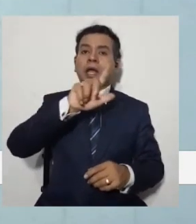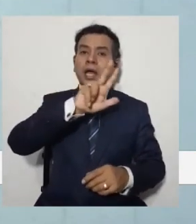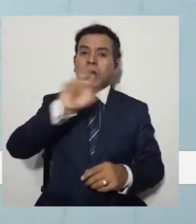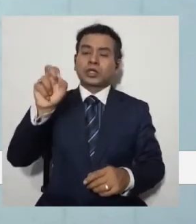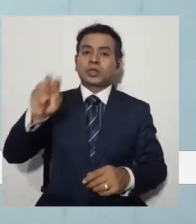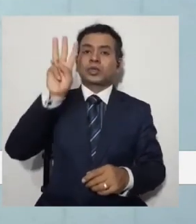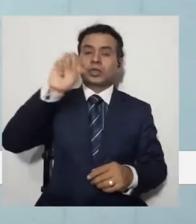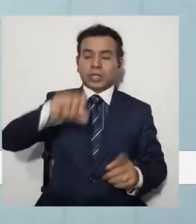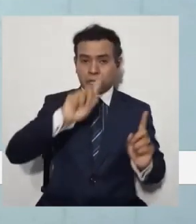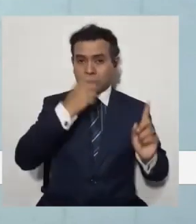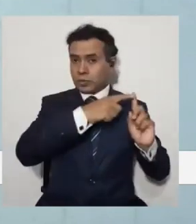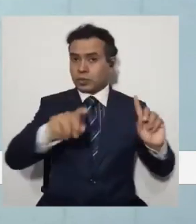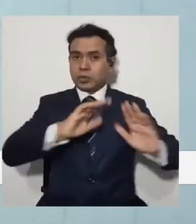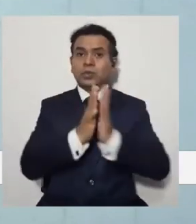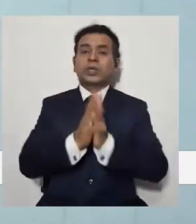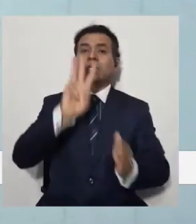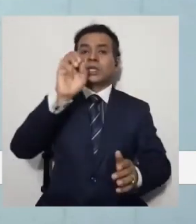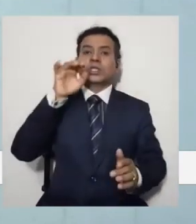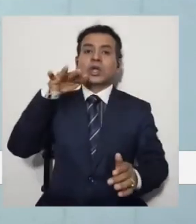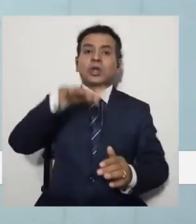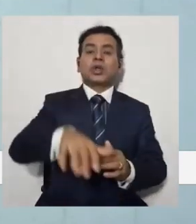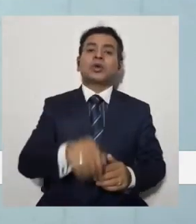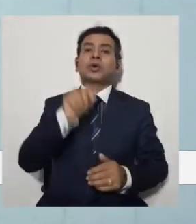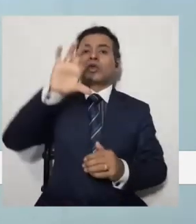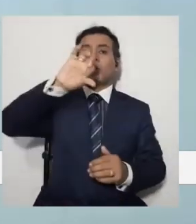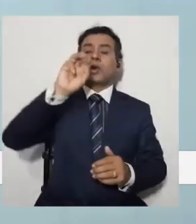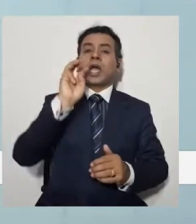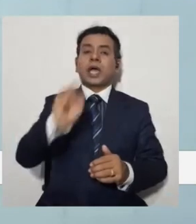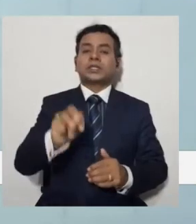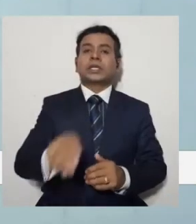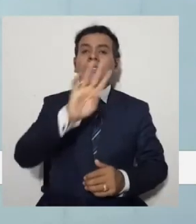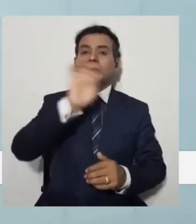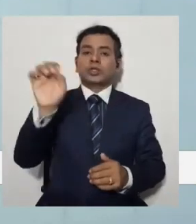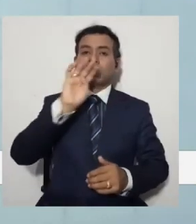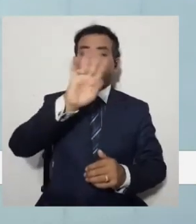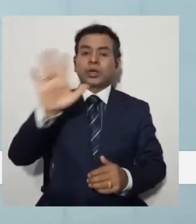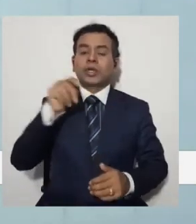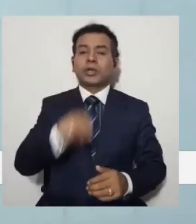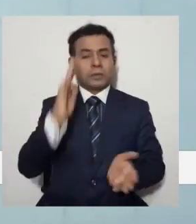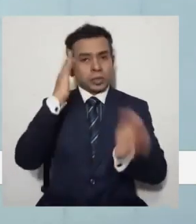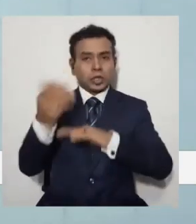30,90,445 জন মৃত্যুবরণ করেছেন, 9,797 জন 24 ঘন্টায় এবং এ পর্যন্ত